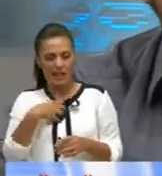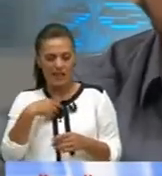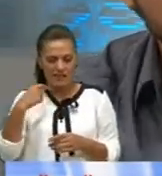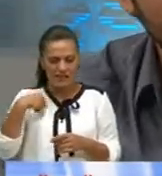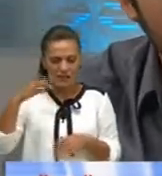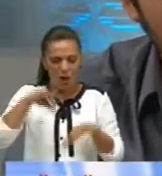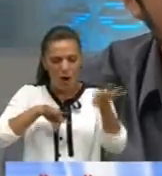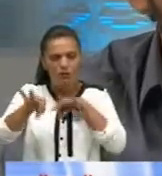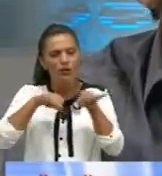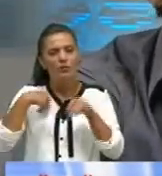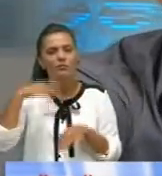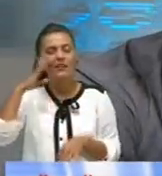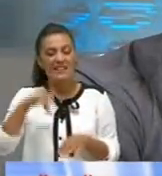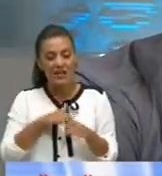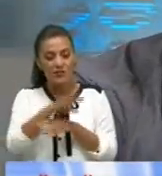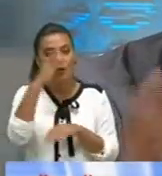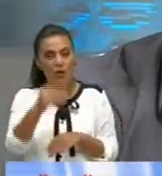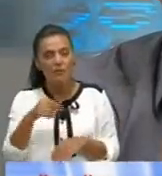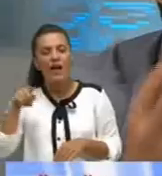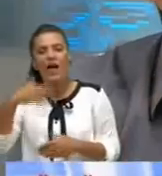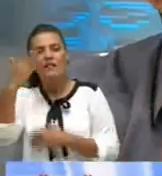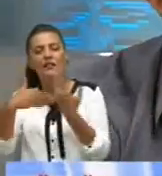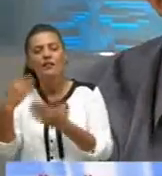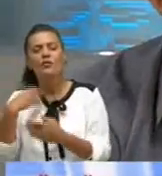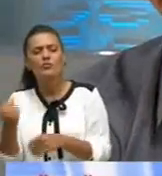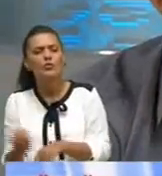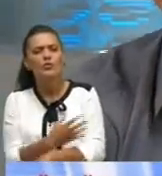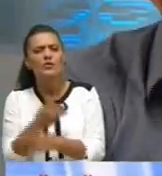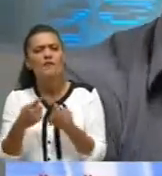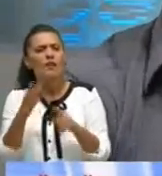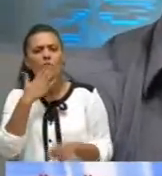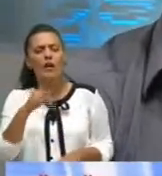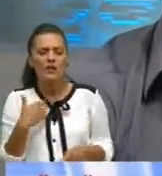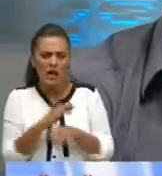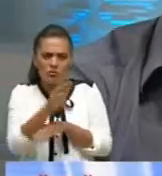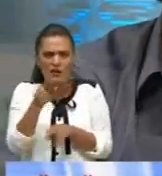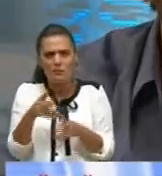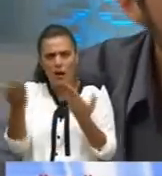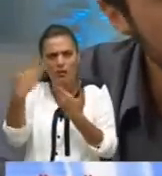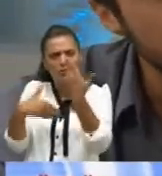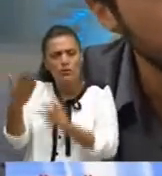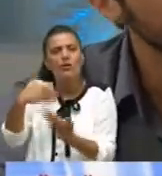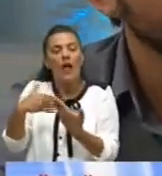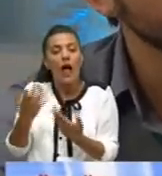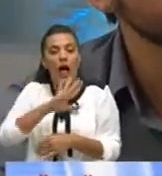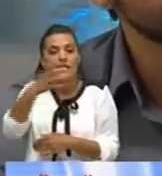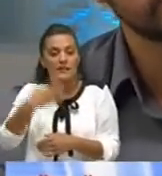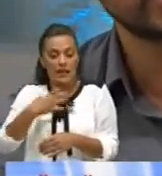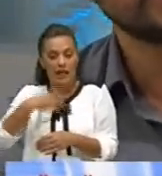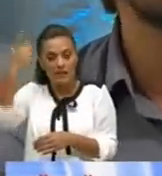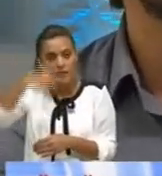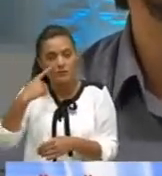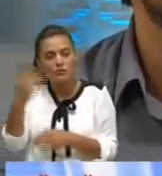Hı-hı. Yani bunu yaşıyor olmakla şu anda anlatıyor olmak arasında çok fazla duygusal olarak bir fark yok. Hı-hı. Yani yaşıyor gibi anlatıyorsunuz. Şimdi herkesin kendine dair